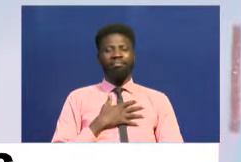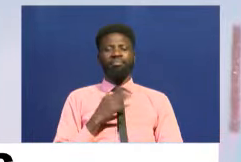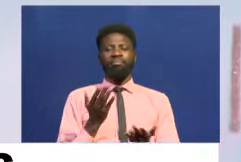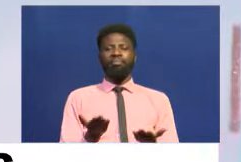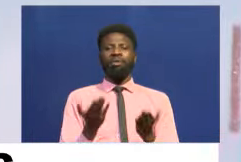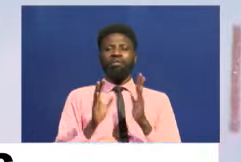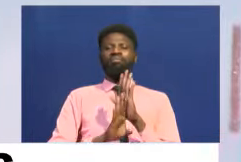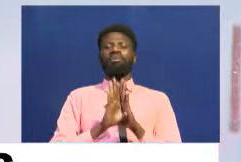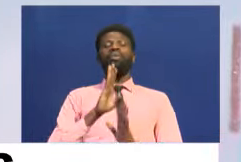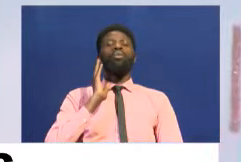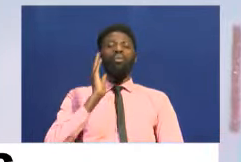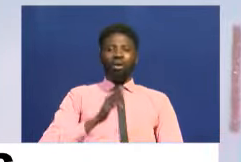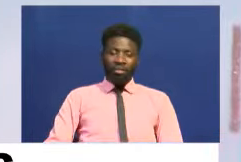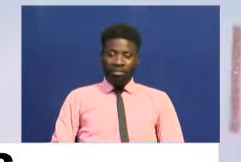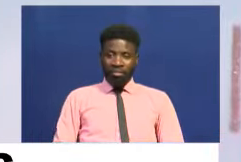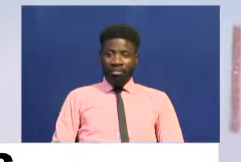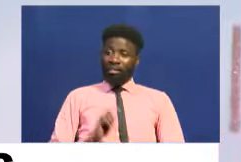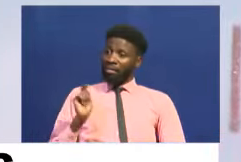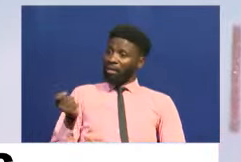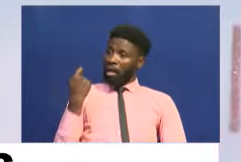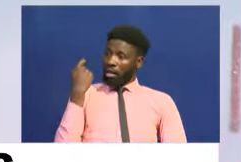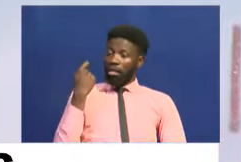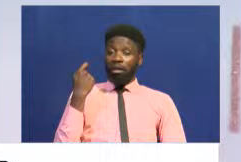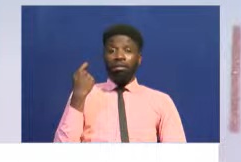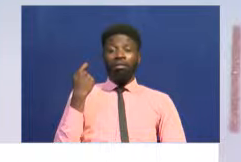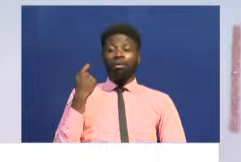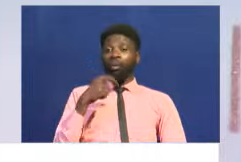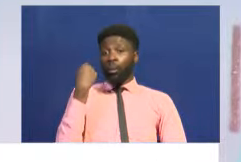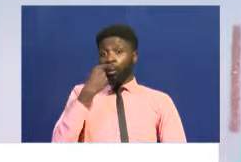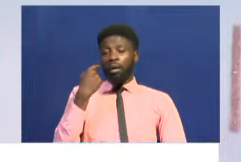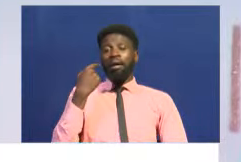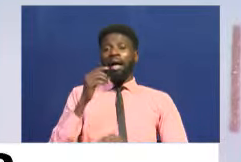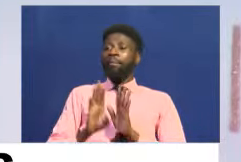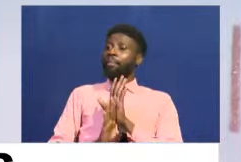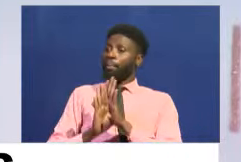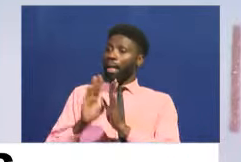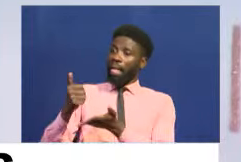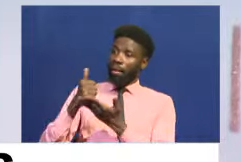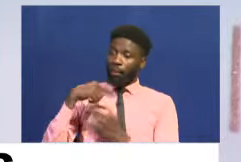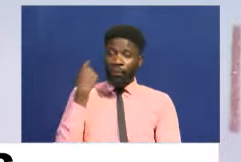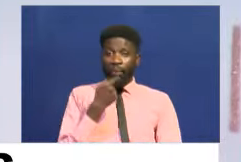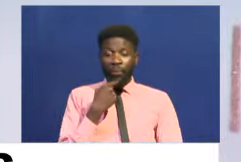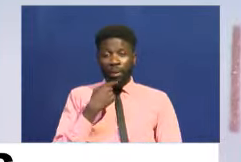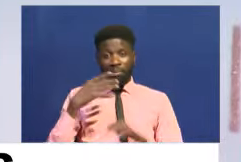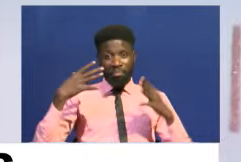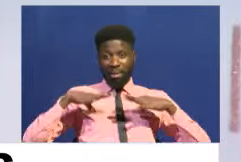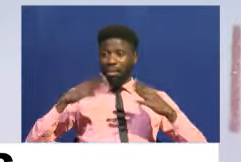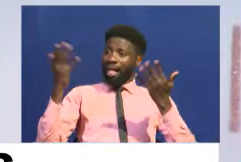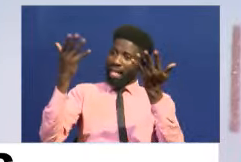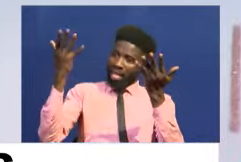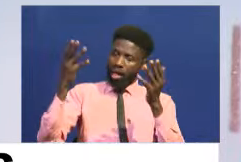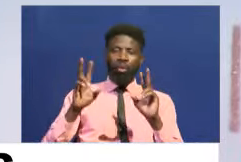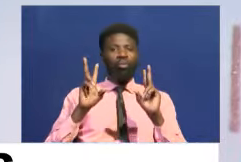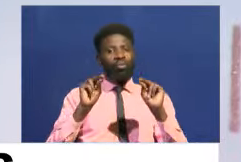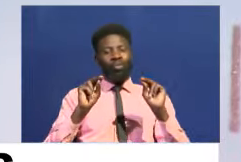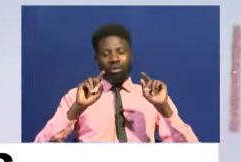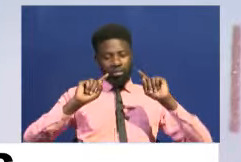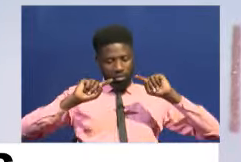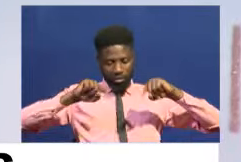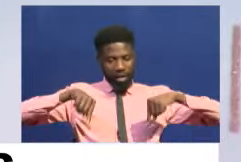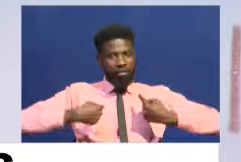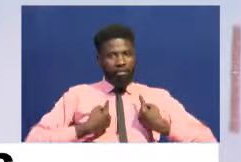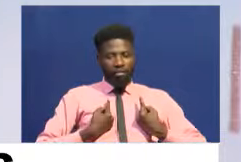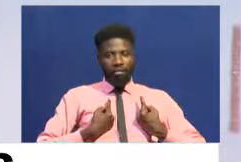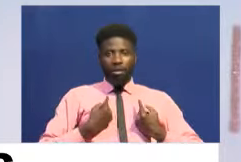hii haiwezi kujengwa na wageni, haiwezi kujengwa na wengine. Sisi, hii ndio nchi